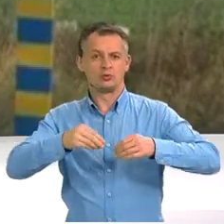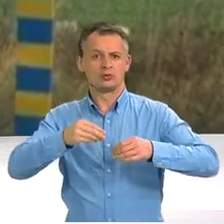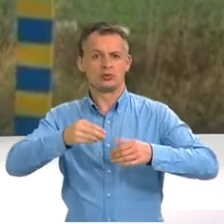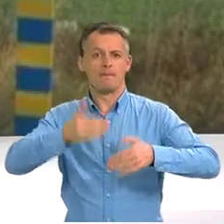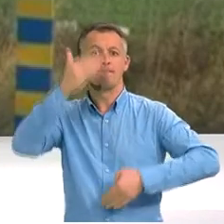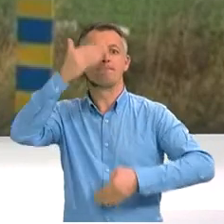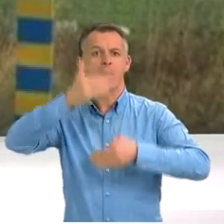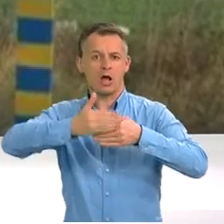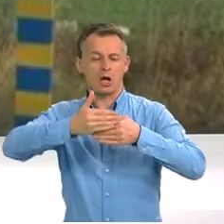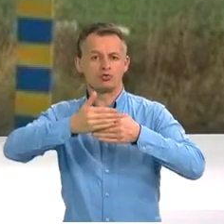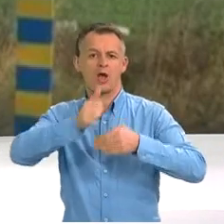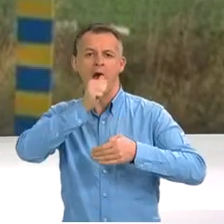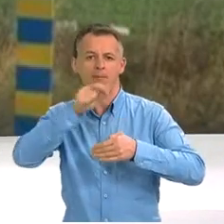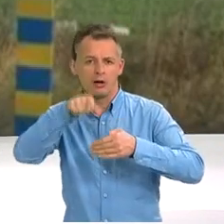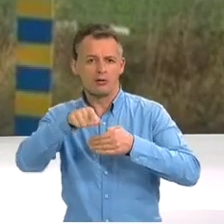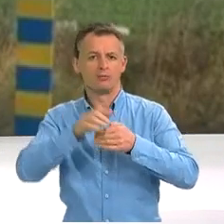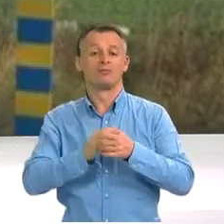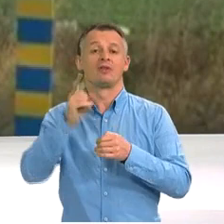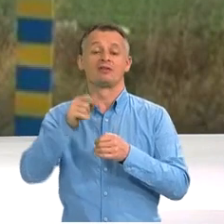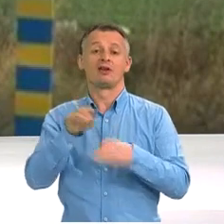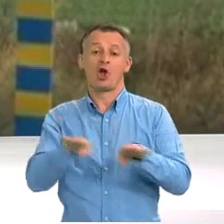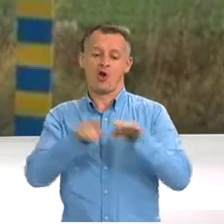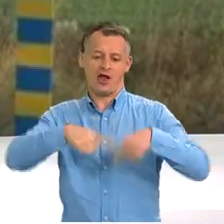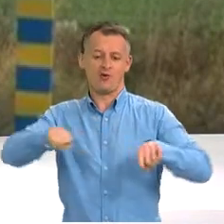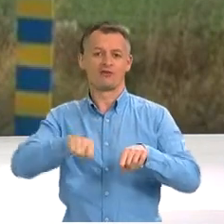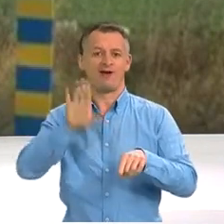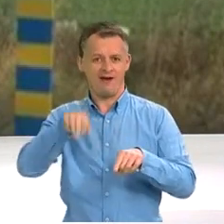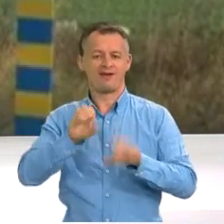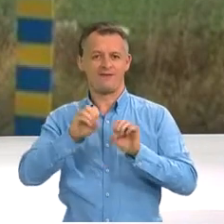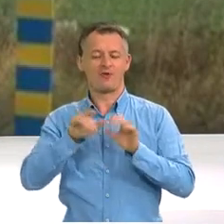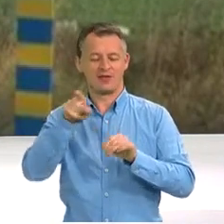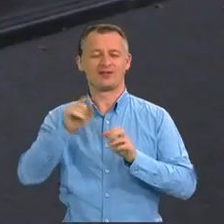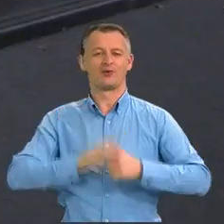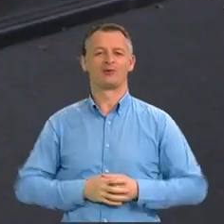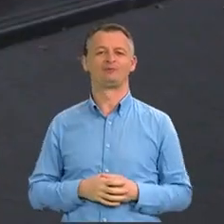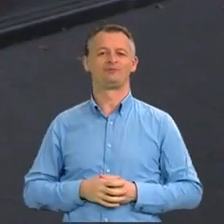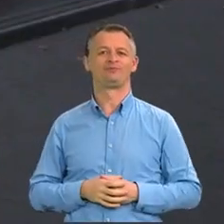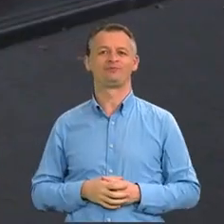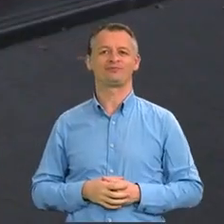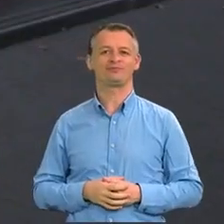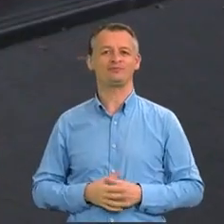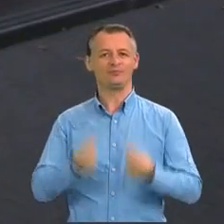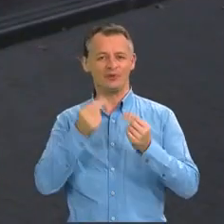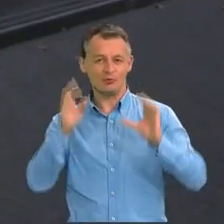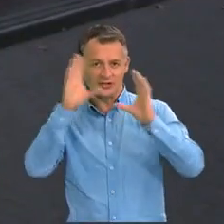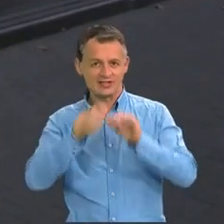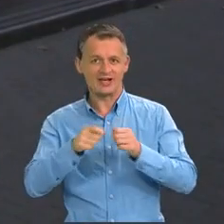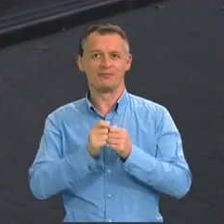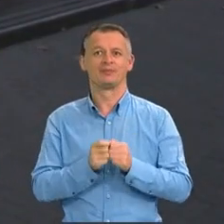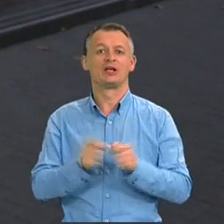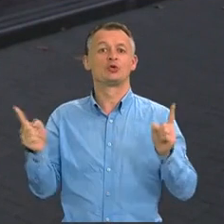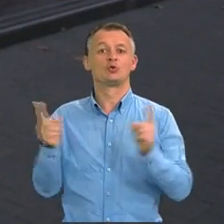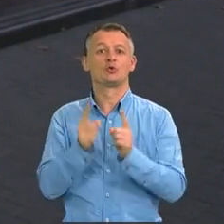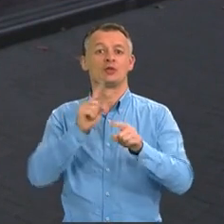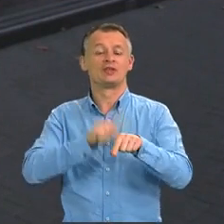Cristina Bencheci, reporter la Cotidianul TV din Chișinău, vine cu informații. Bună seara tuturor! La scurt timp